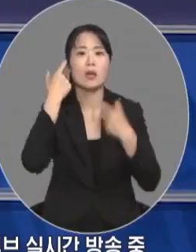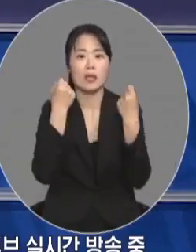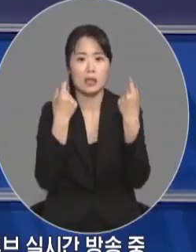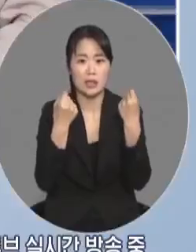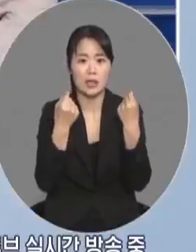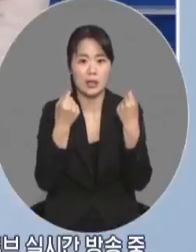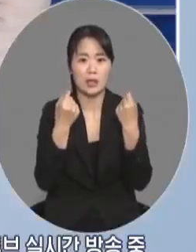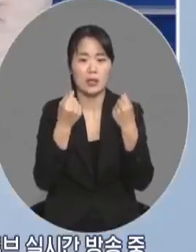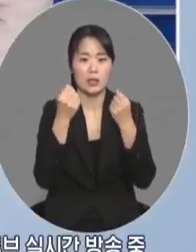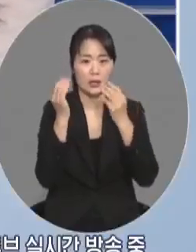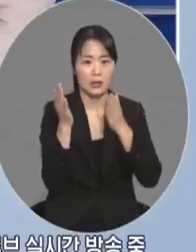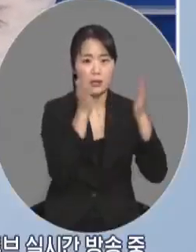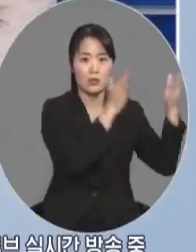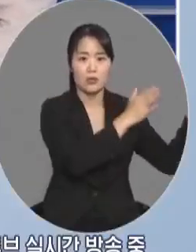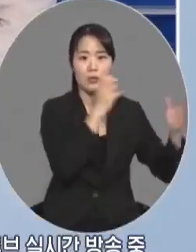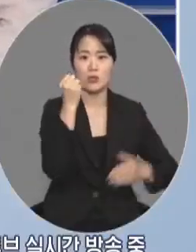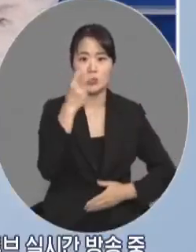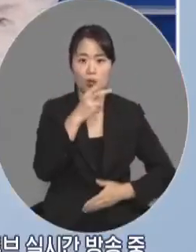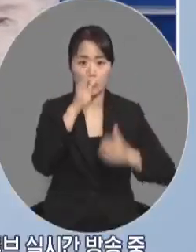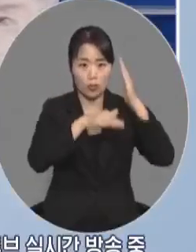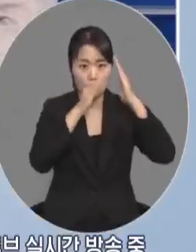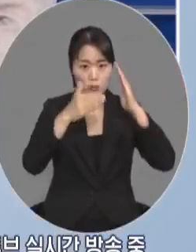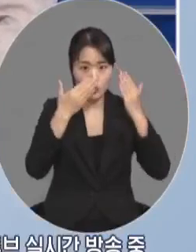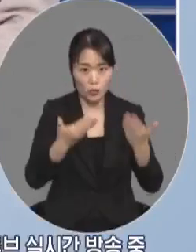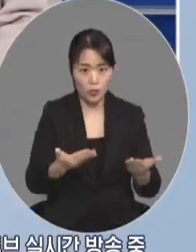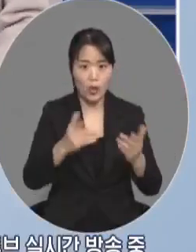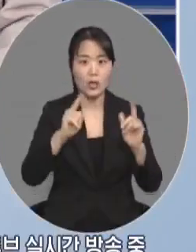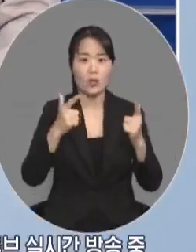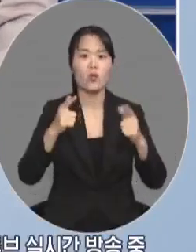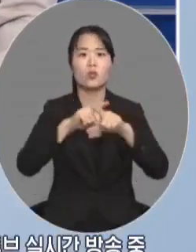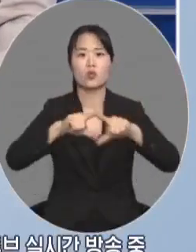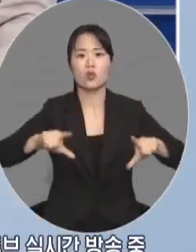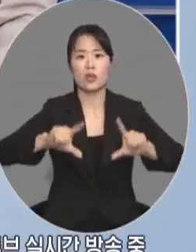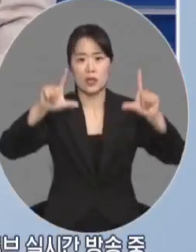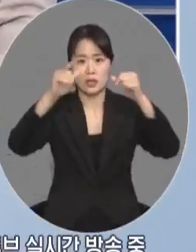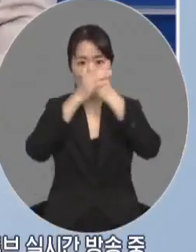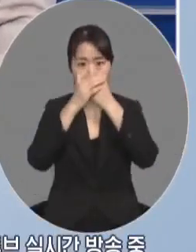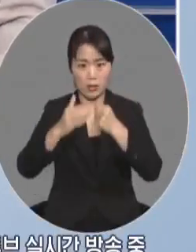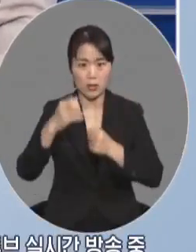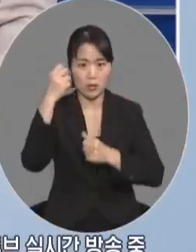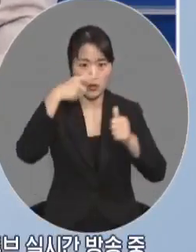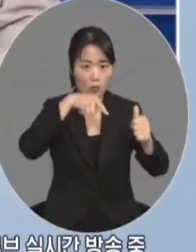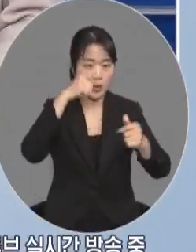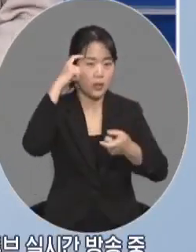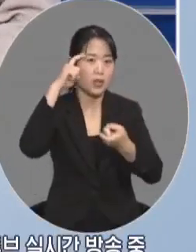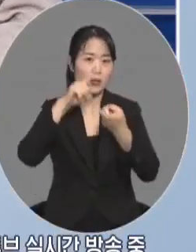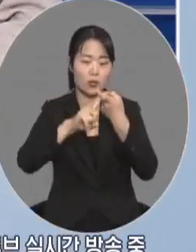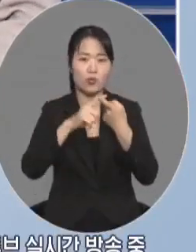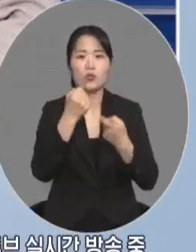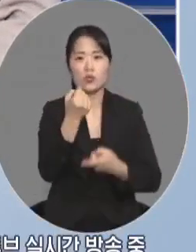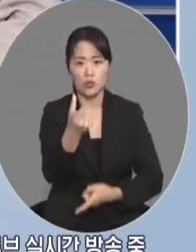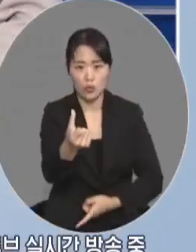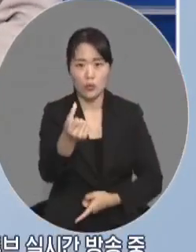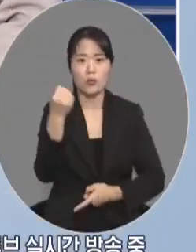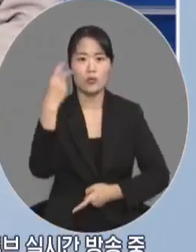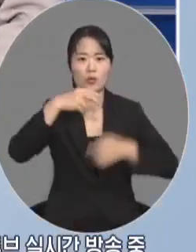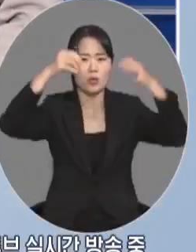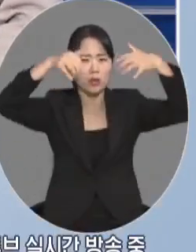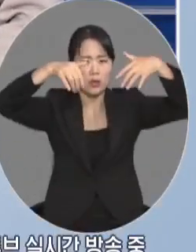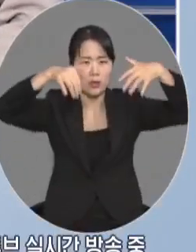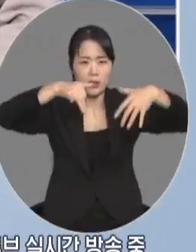예. 또 하나 보궐선거는 임시 공휴일로 지정이 안 되기도 하고요. 교육에 대한 무관심, 여기에 궂은 날씨까지